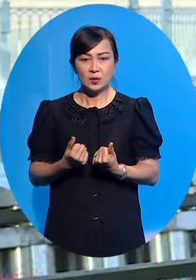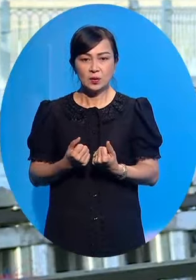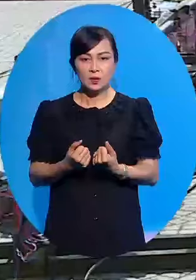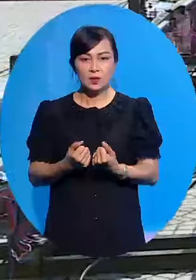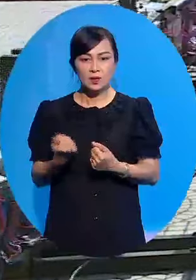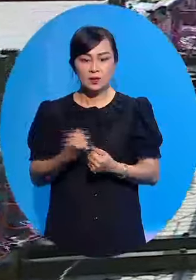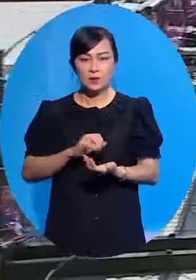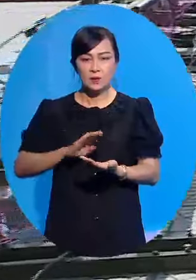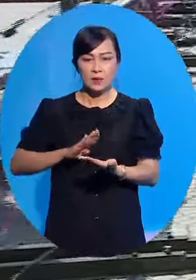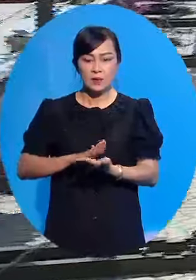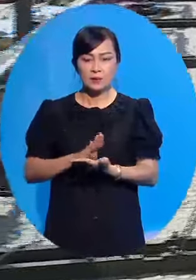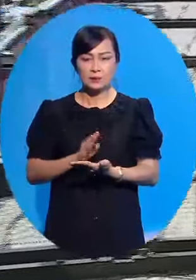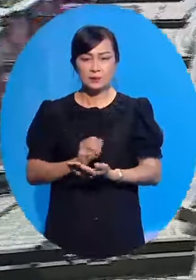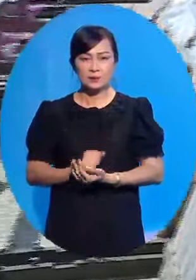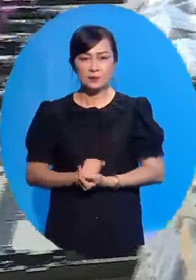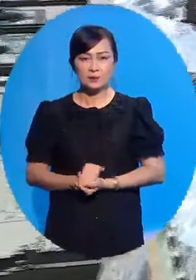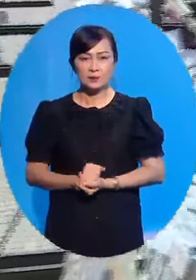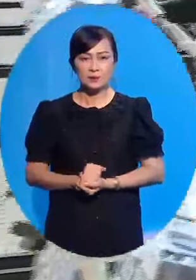được bảo đảm.